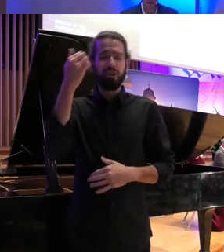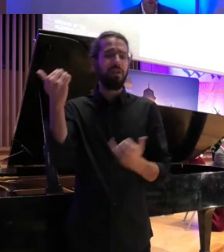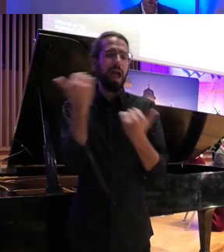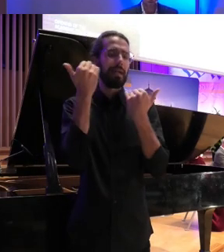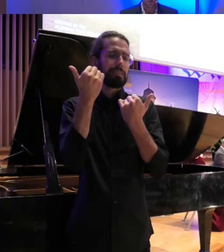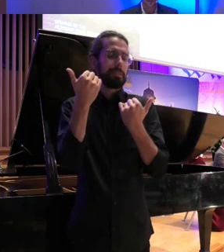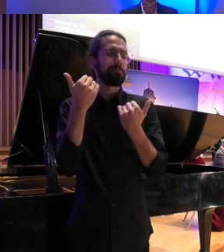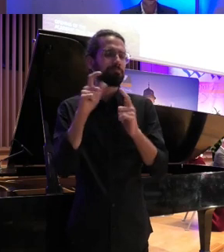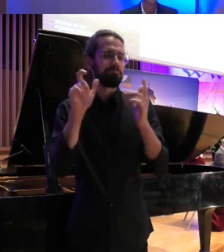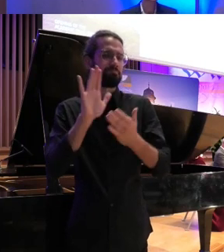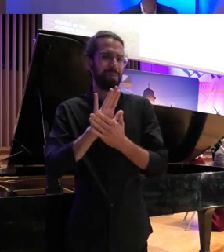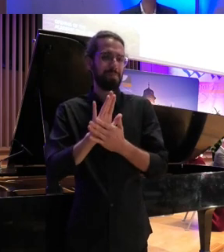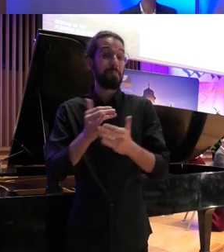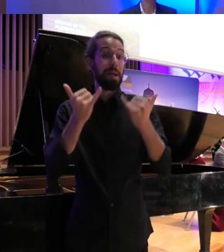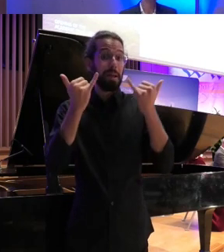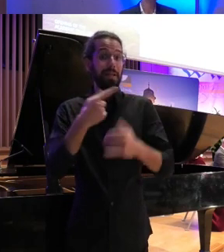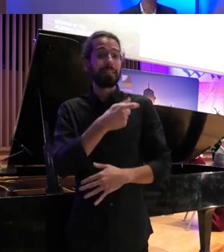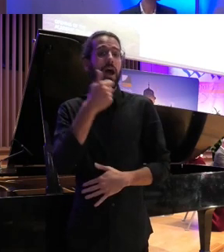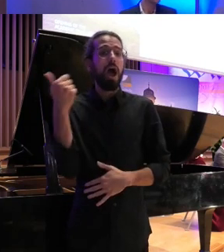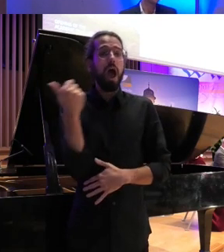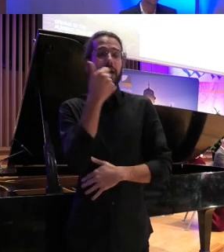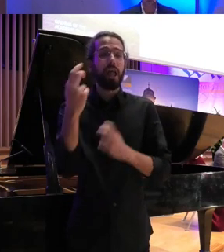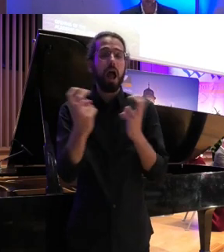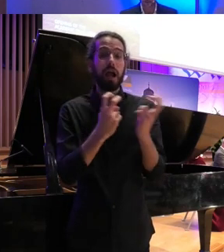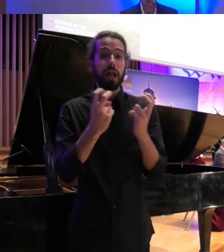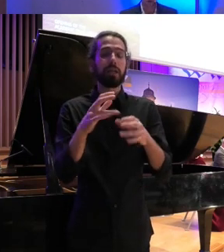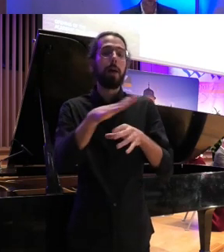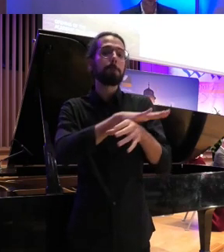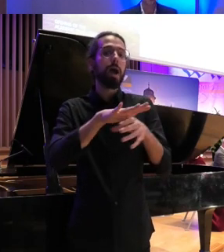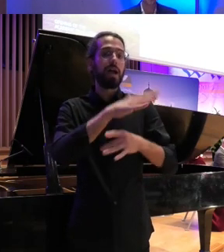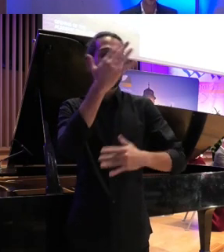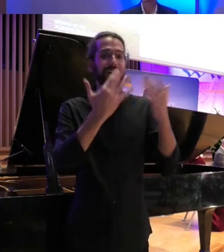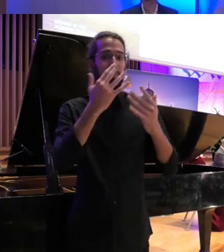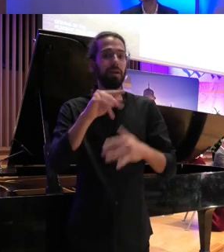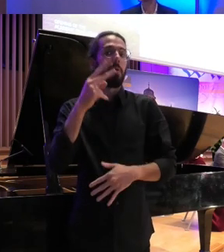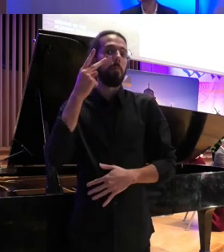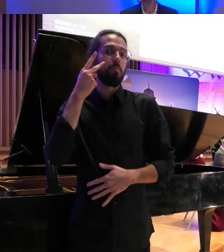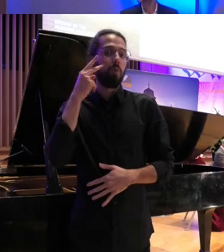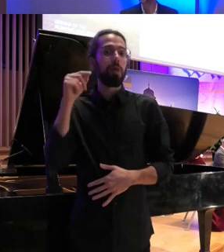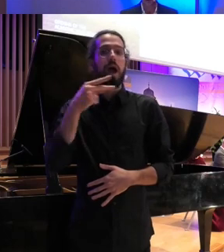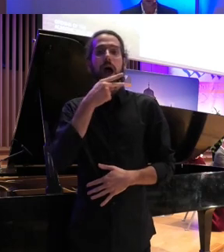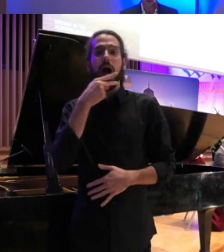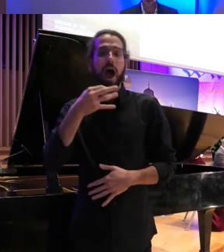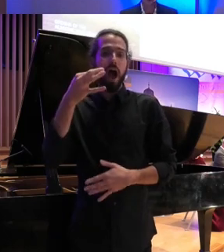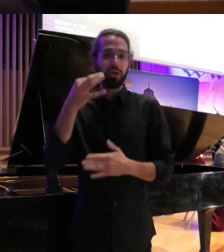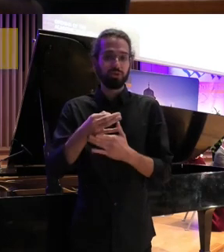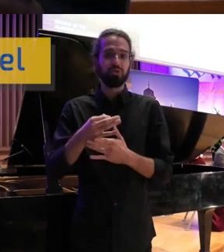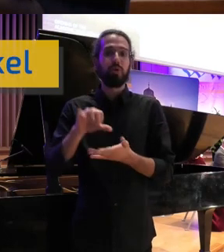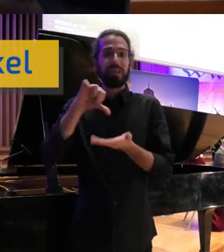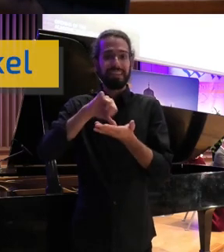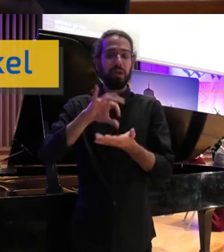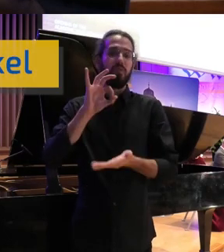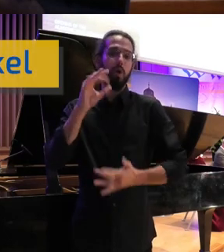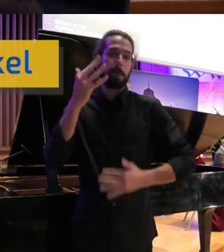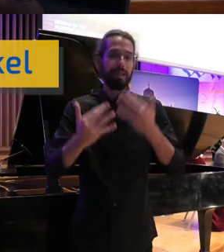jetzt über das Exzellenzcluster im Bereich Mathematik an der Universität Bonn. Und das ist das Hausdorff Center for Mathematics. Mit